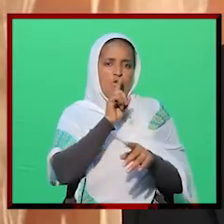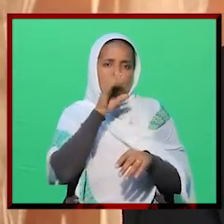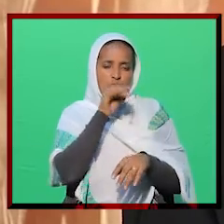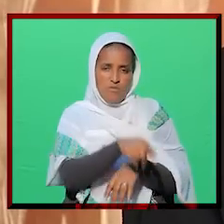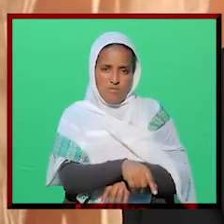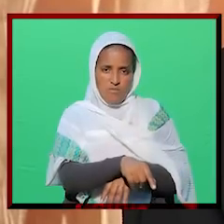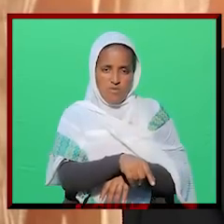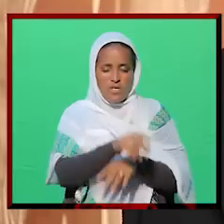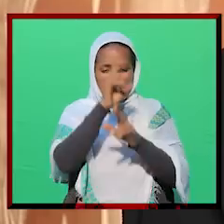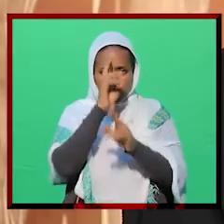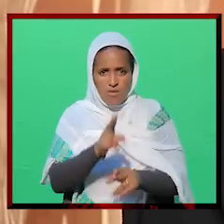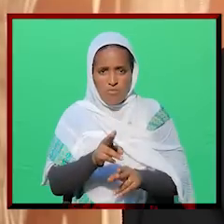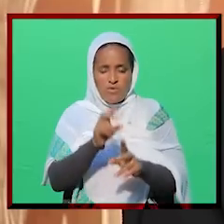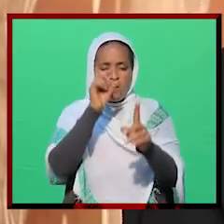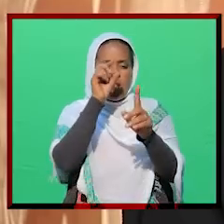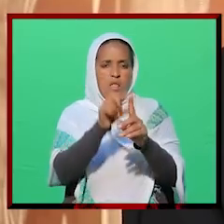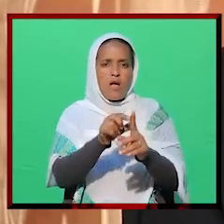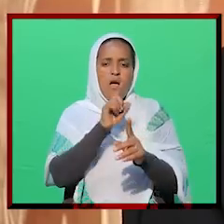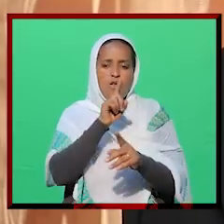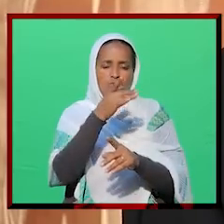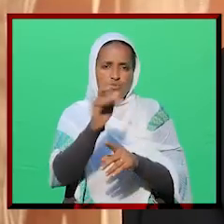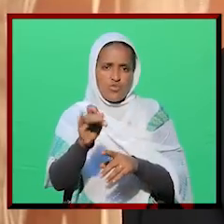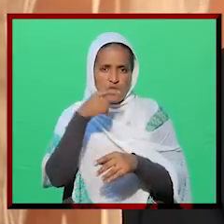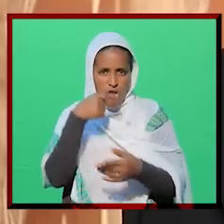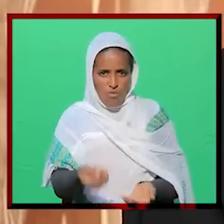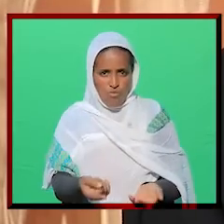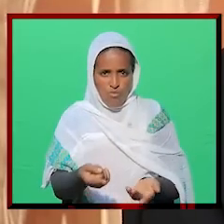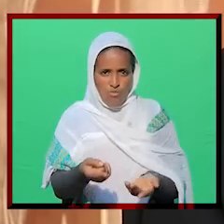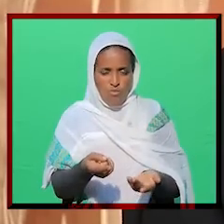ስጋንማ እኛም ከበረን ነው። ስጋማ ከበረኮ